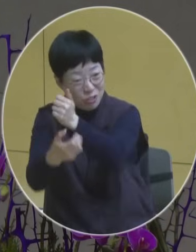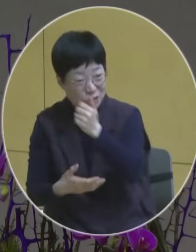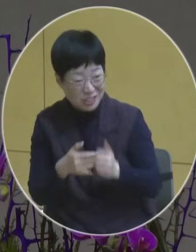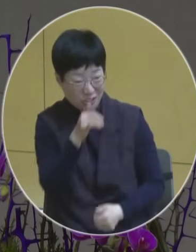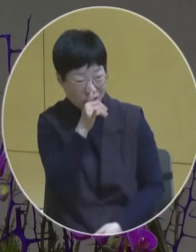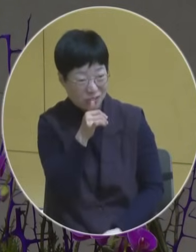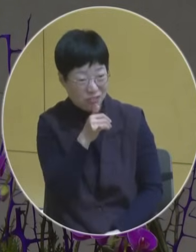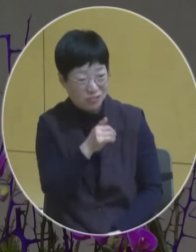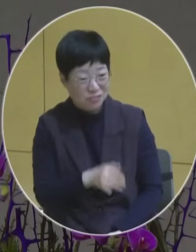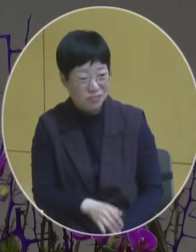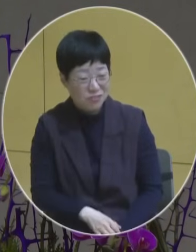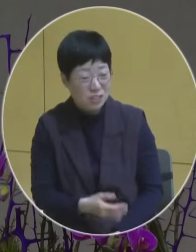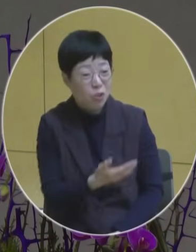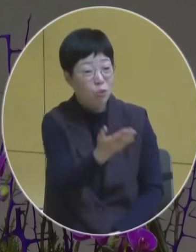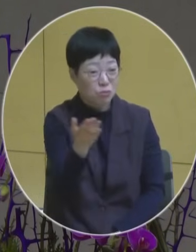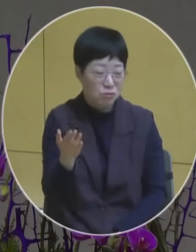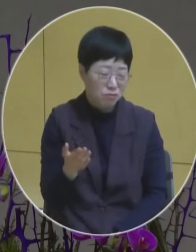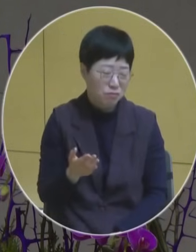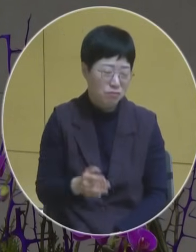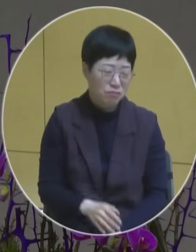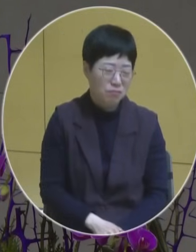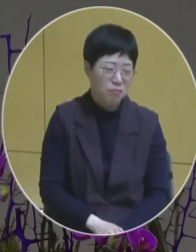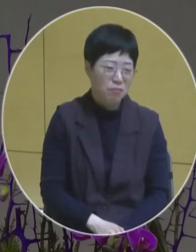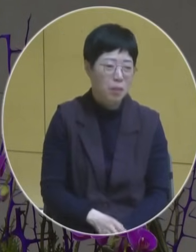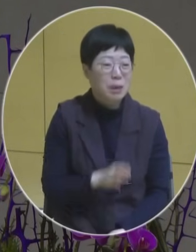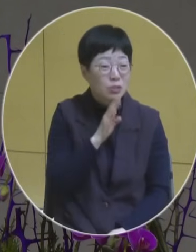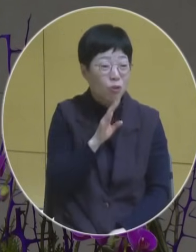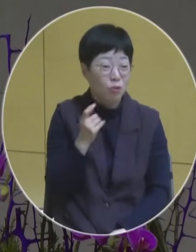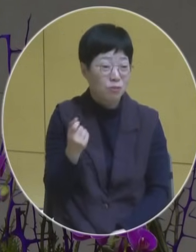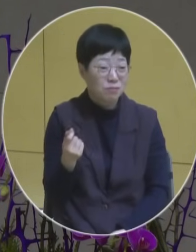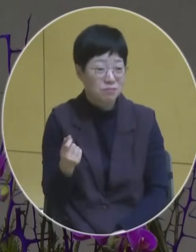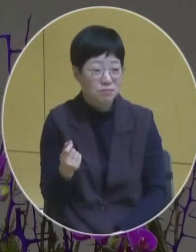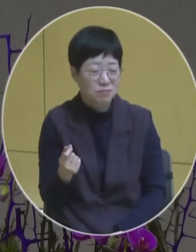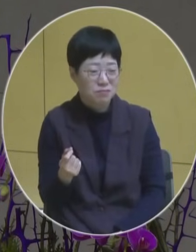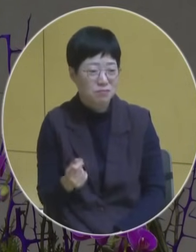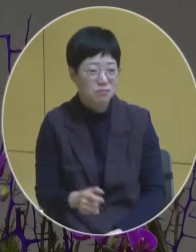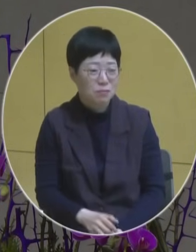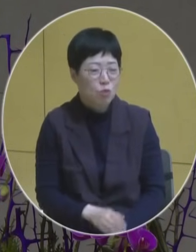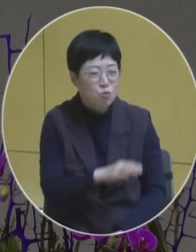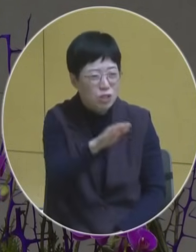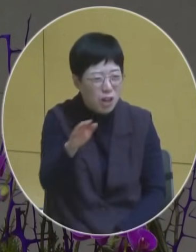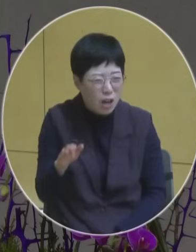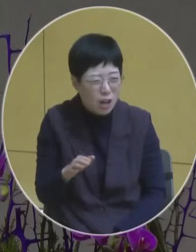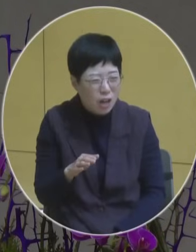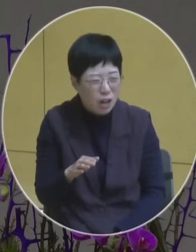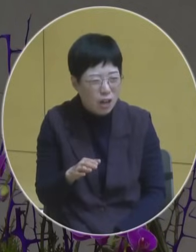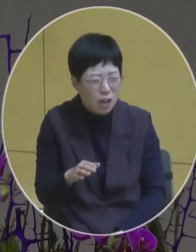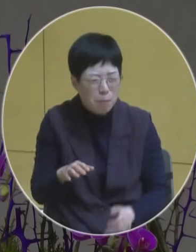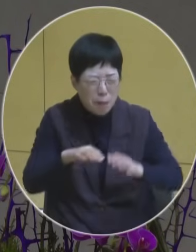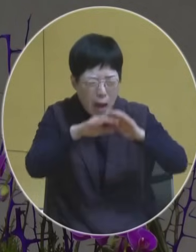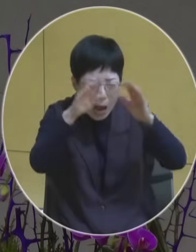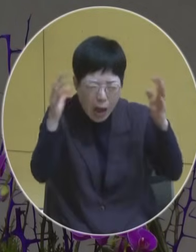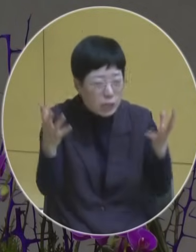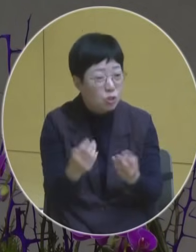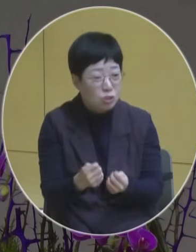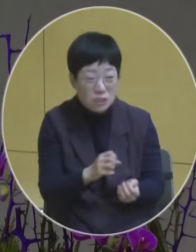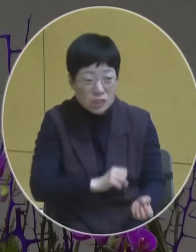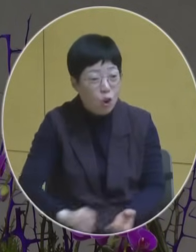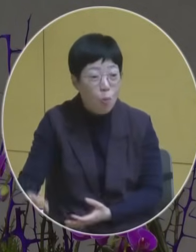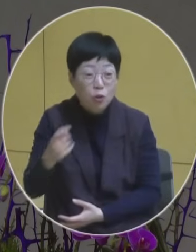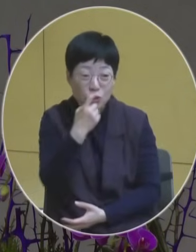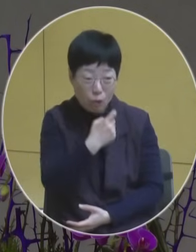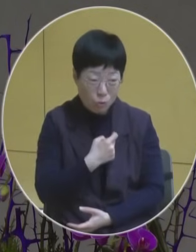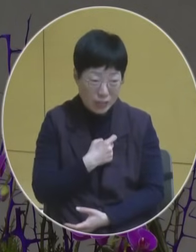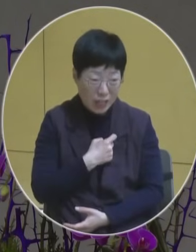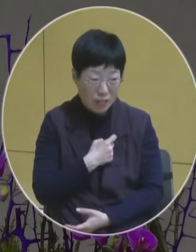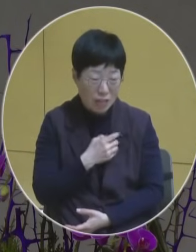있습니다. 사랑하는 여러분, 그렇습니다. 우리는 많은 걸 잃어버렸다고 생각하고